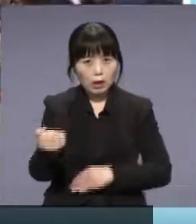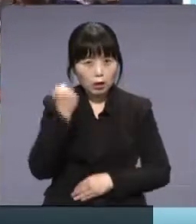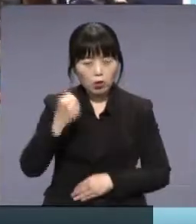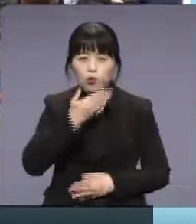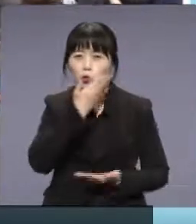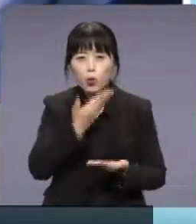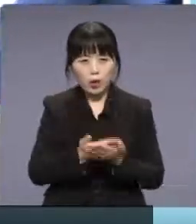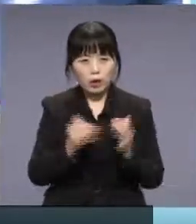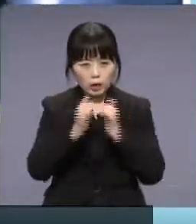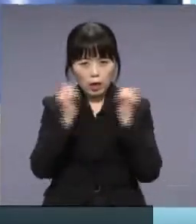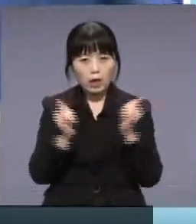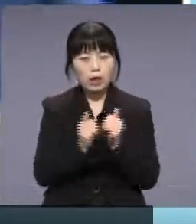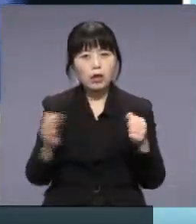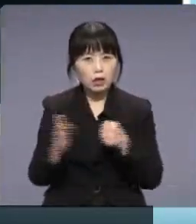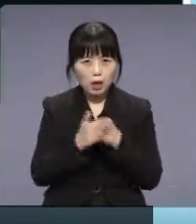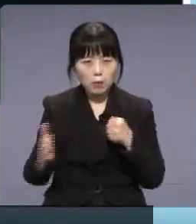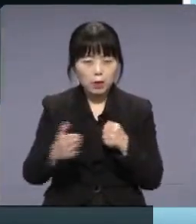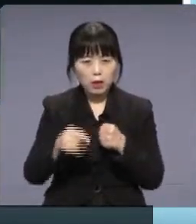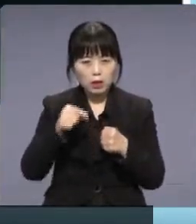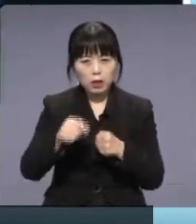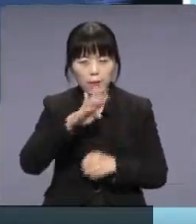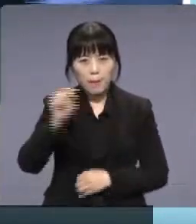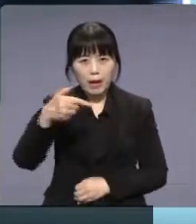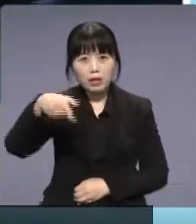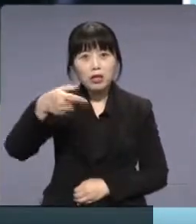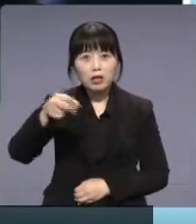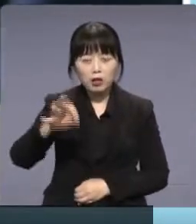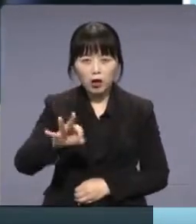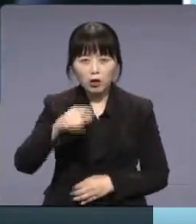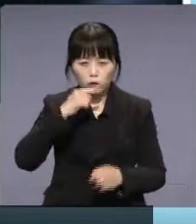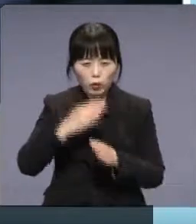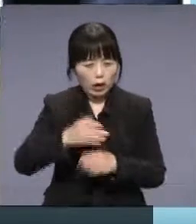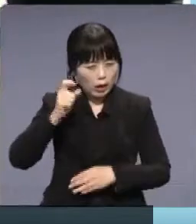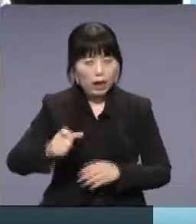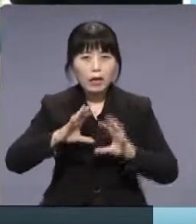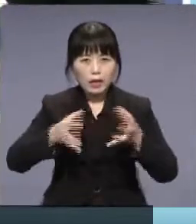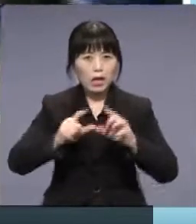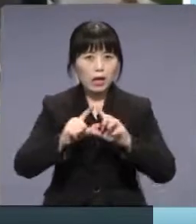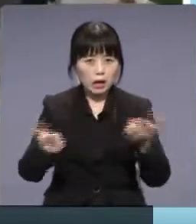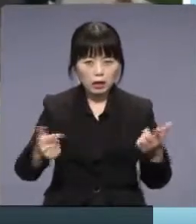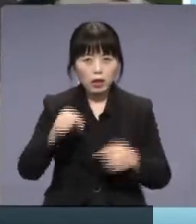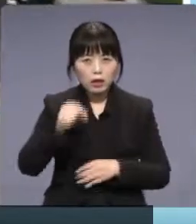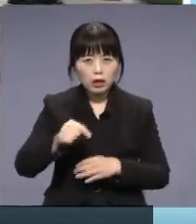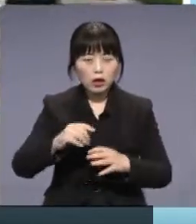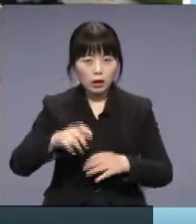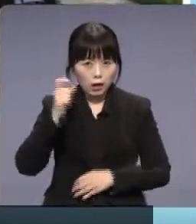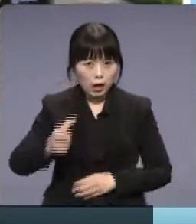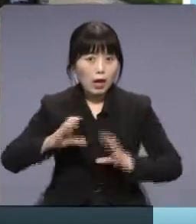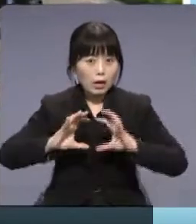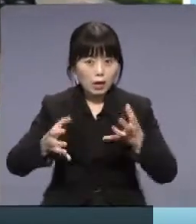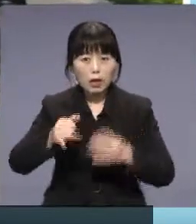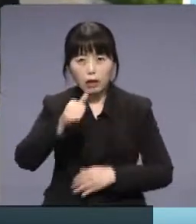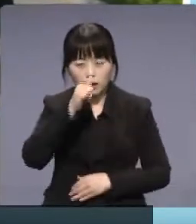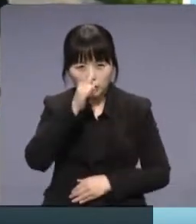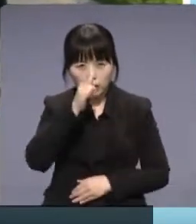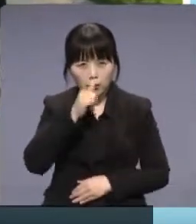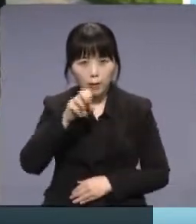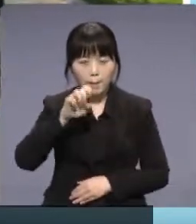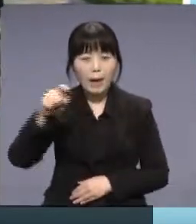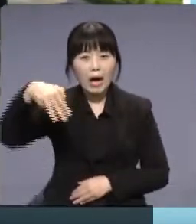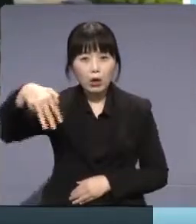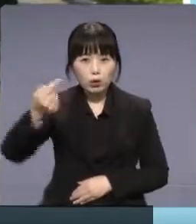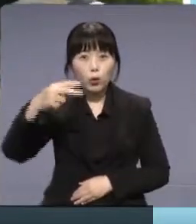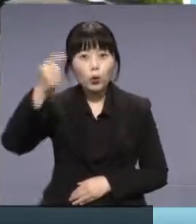사회이기 때문에 반지성주의가 네. 그렇게 강한 나라라고 보기는 어려운데 의외로 또 이런 나라 이런 게 강한 나라들이 있어요. 오히려 좀